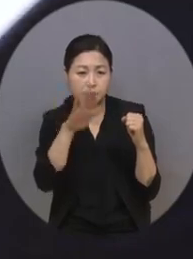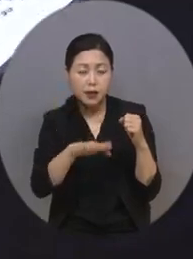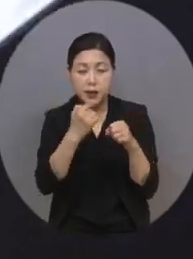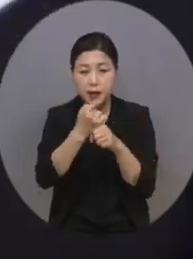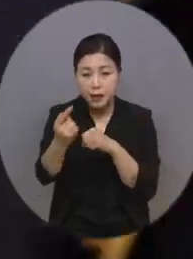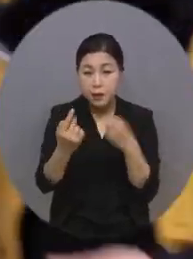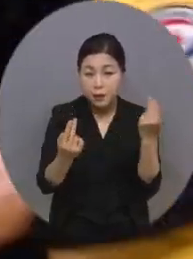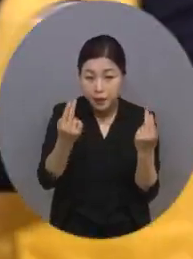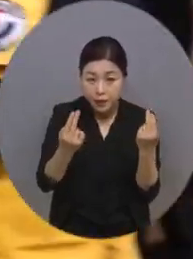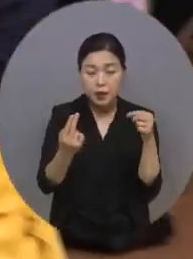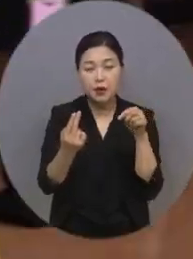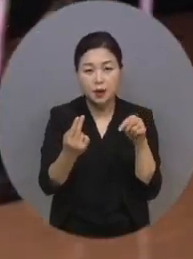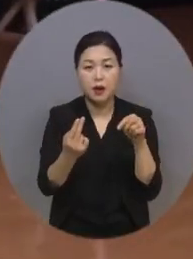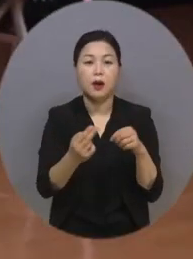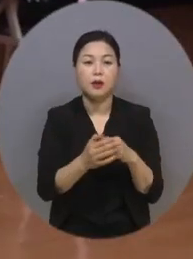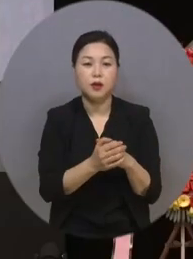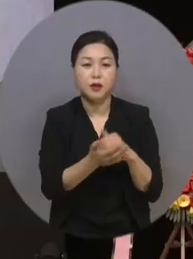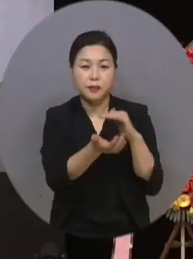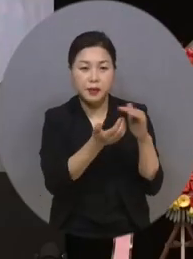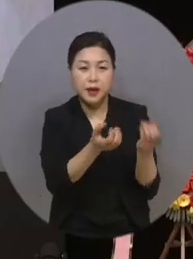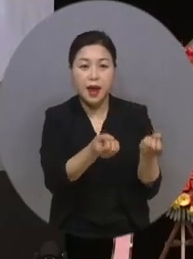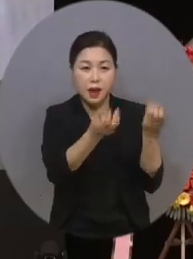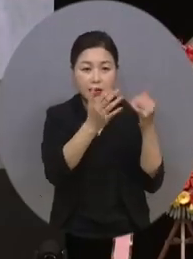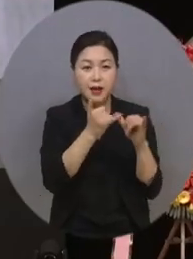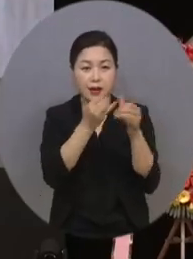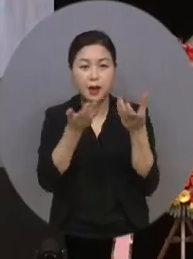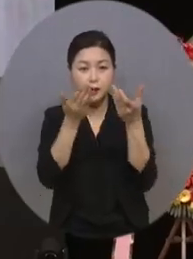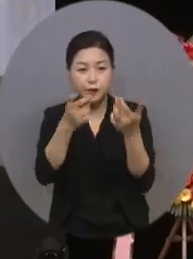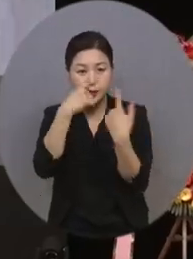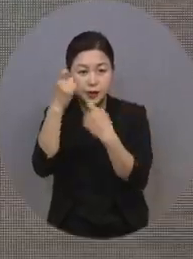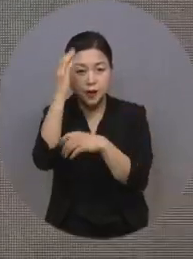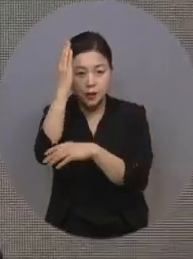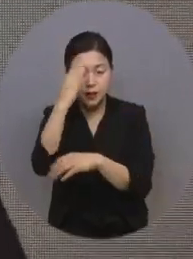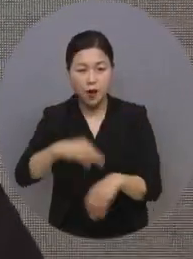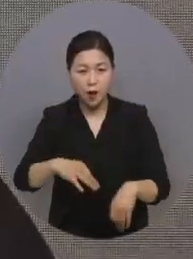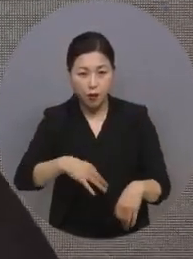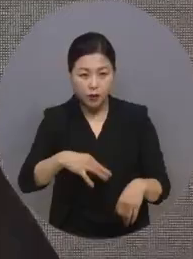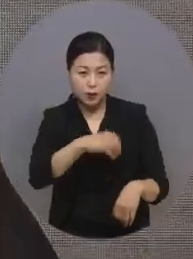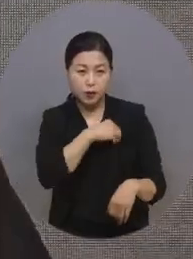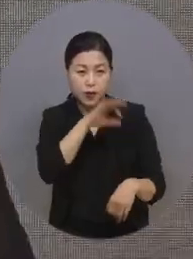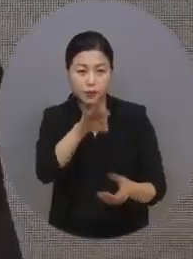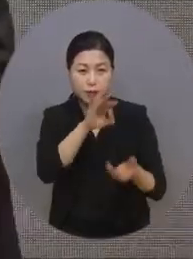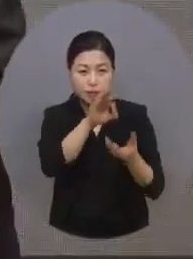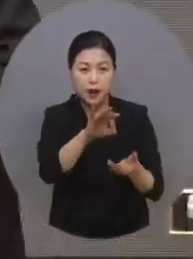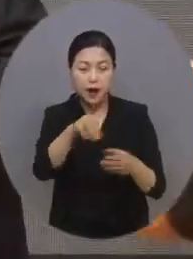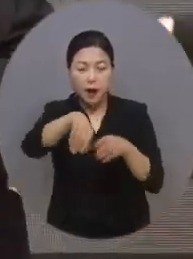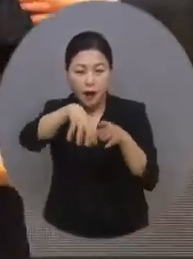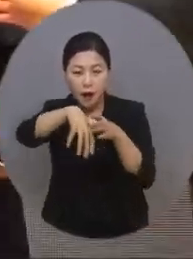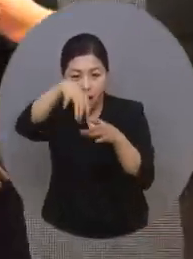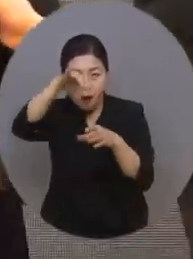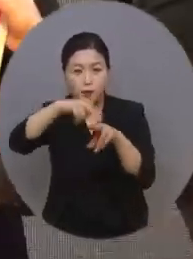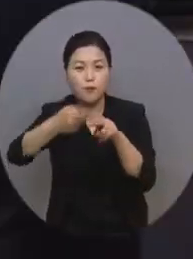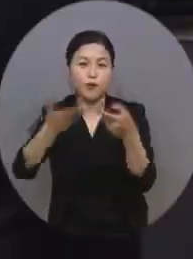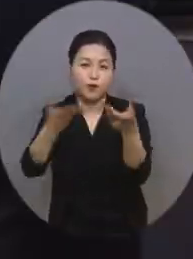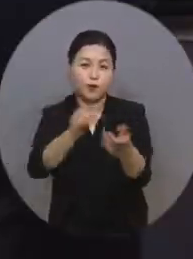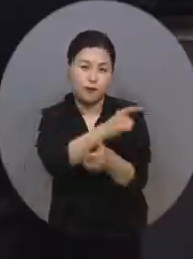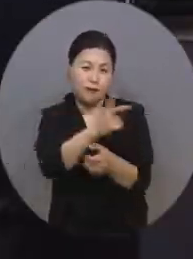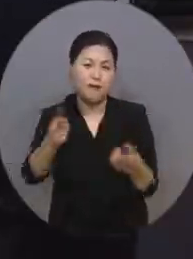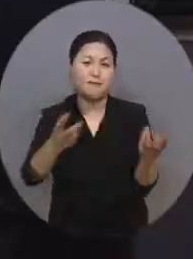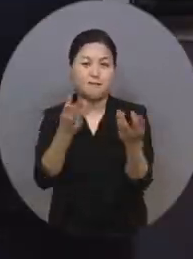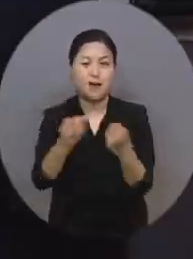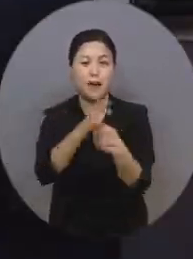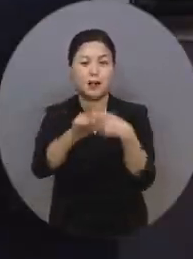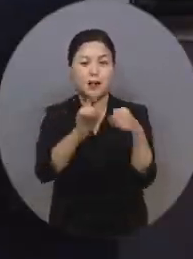식전 행사, 표창수여, 기념사, 원주시장과 원주시의장의 회비 전달식, 경품 추첨 등 다양하게 구성되었습니다. 10년